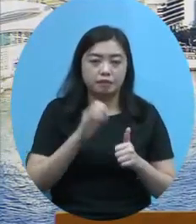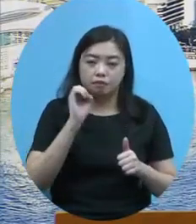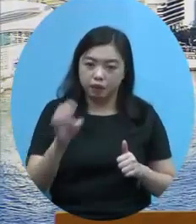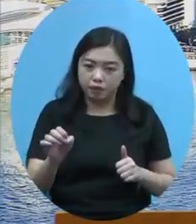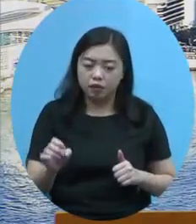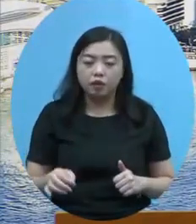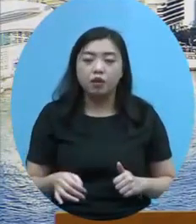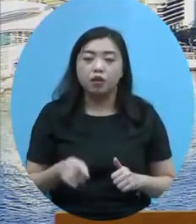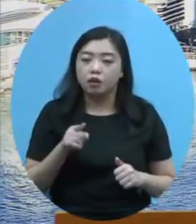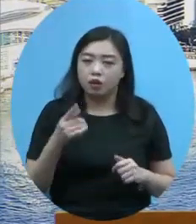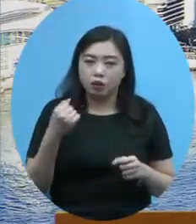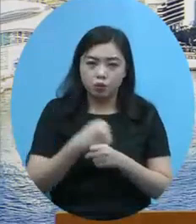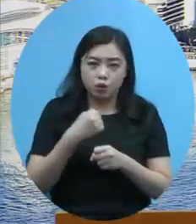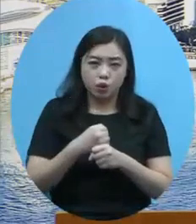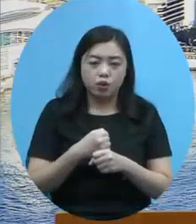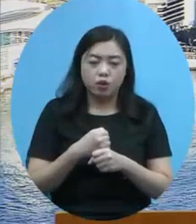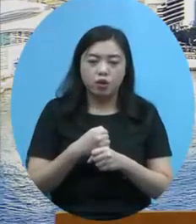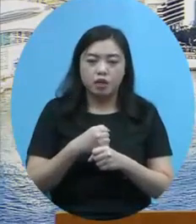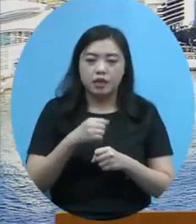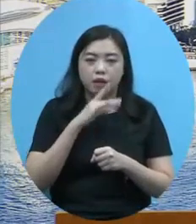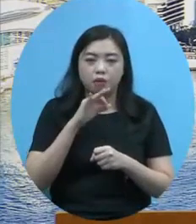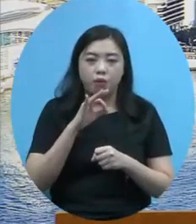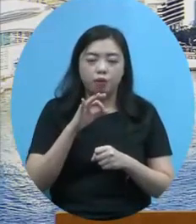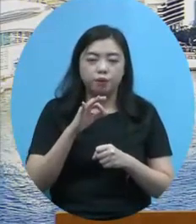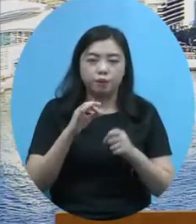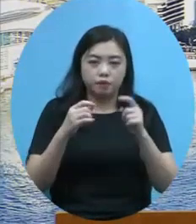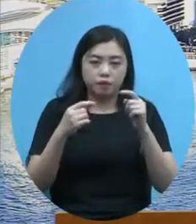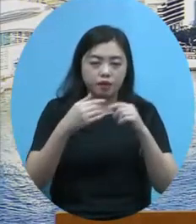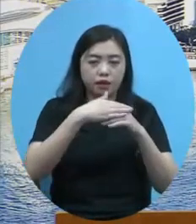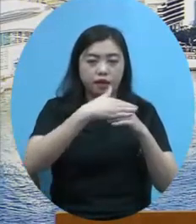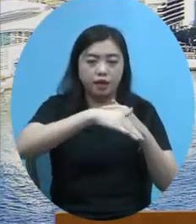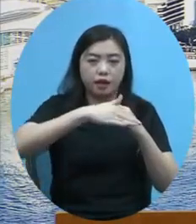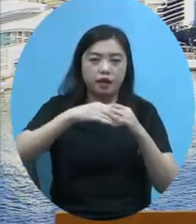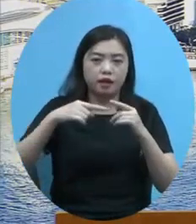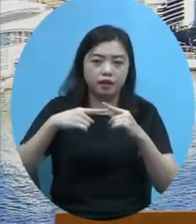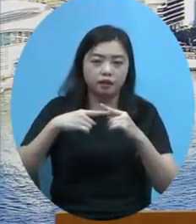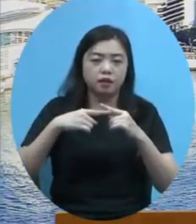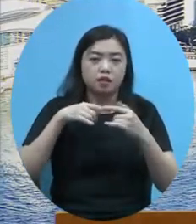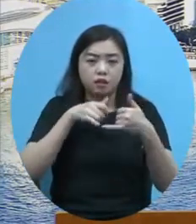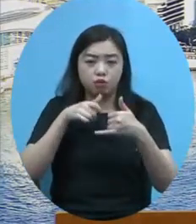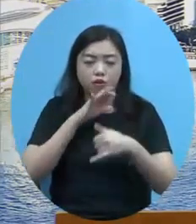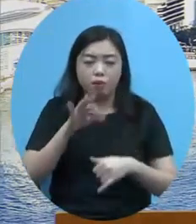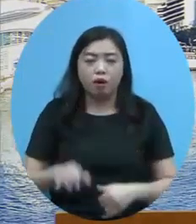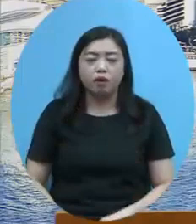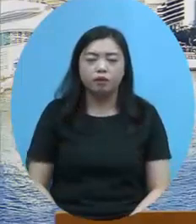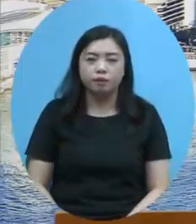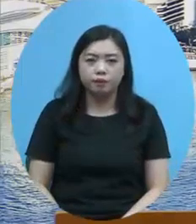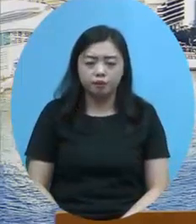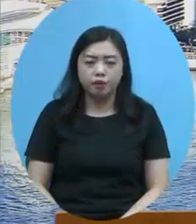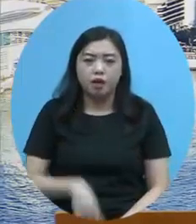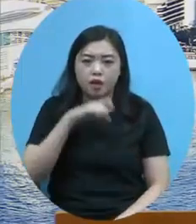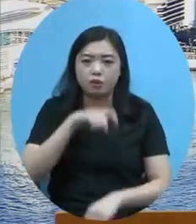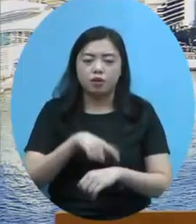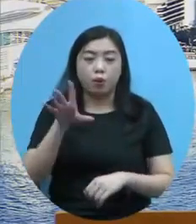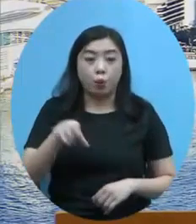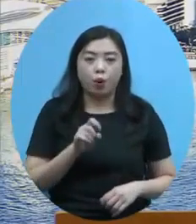佢喺工作嘅時候咧，即係有冇有機會係接觸啲即係接受檢疫嘅旅客啦。咁佢有陣時佢